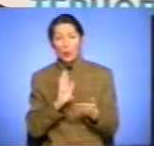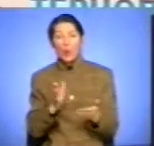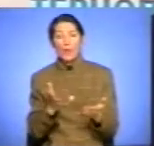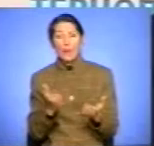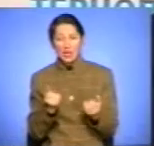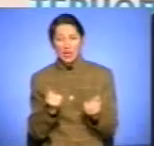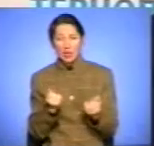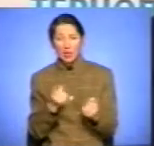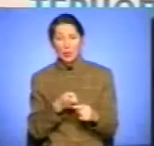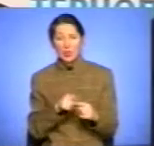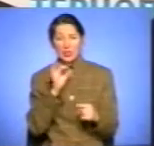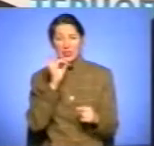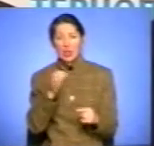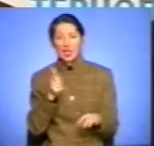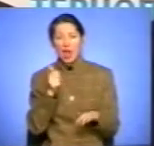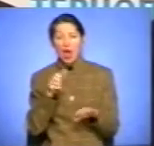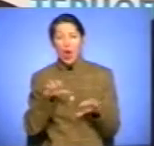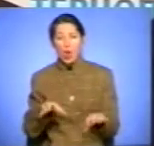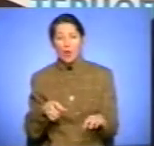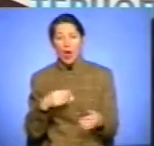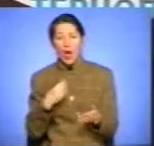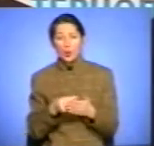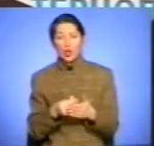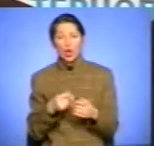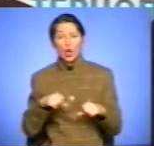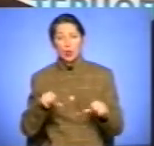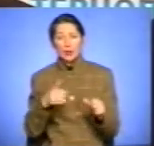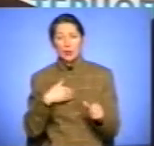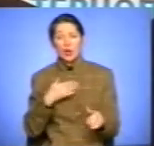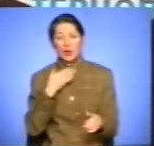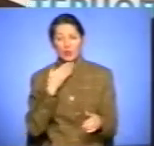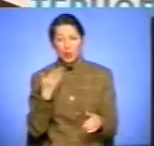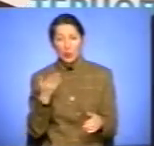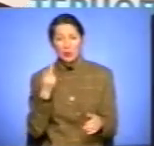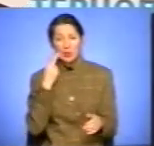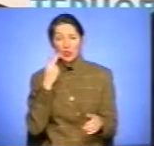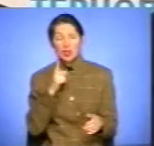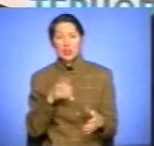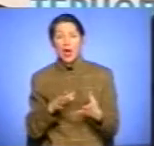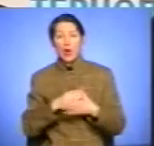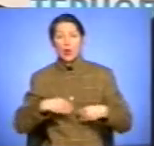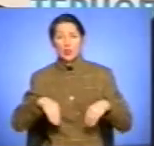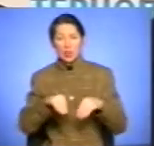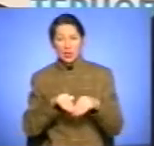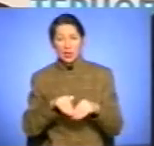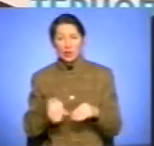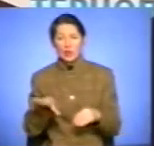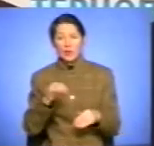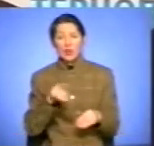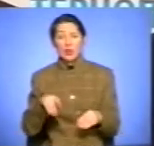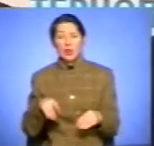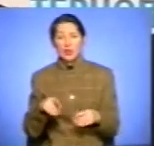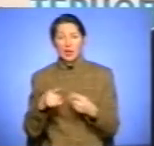про це скаже голова бюджетної комісії ми виступаємо завжди за консолідацію всіх гілок влади тому що власне і